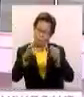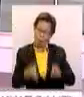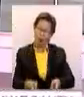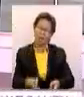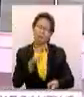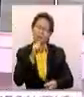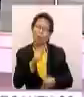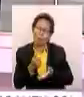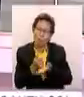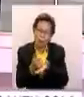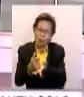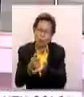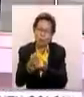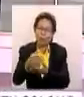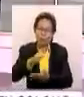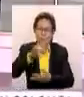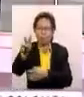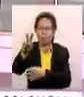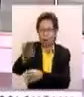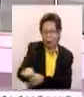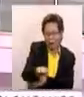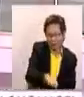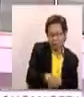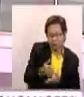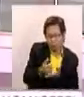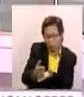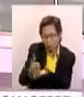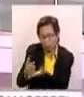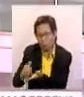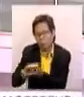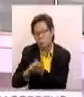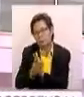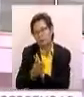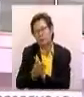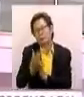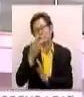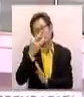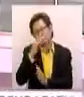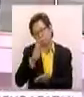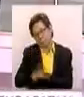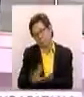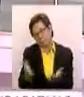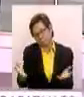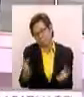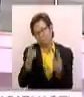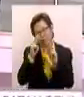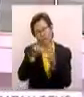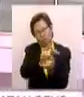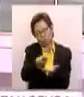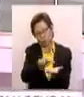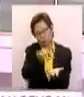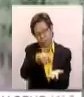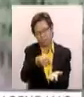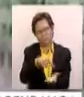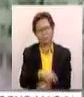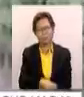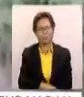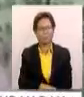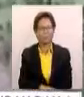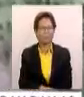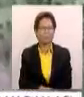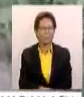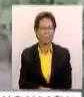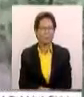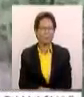yang cuba membantu 2 beranak bertukar menjadi nasib malang buatnya. Kita saksikan visual ini.